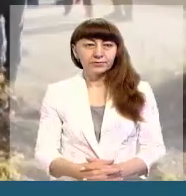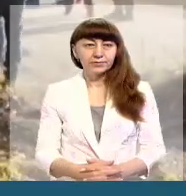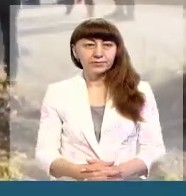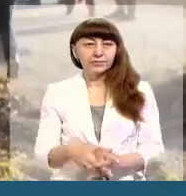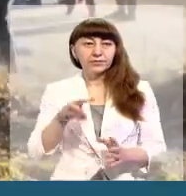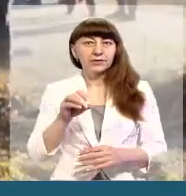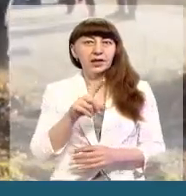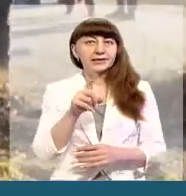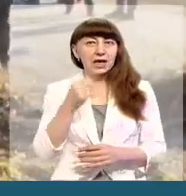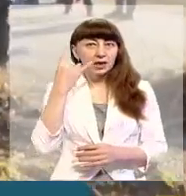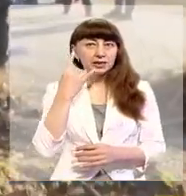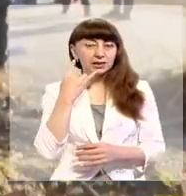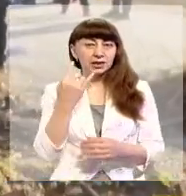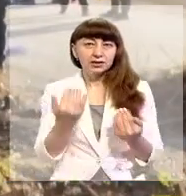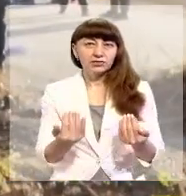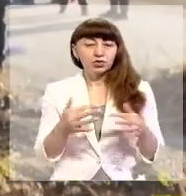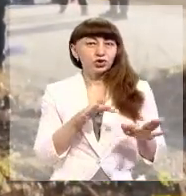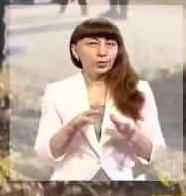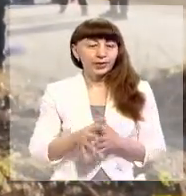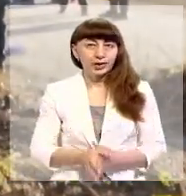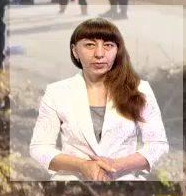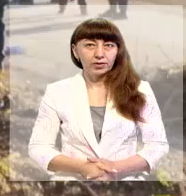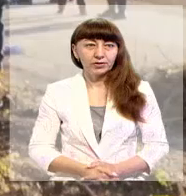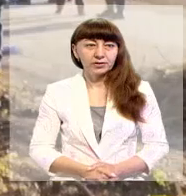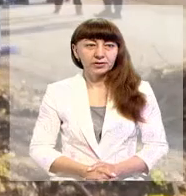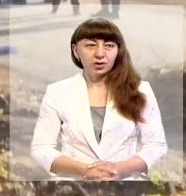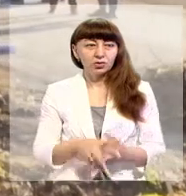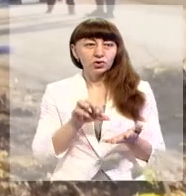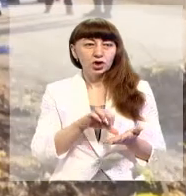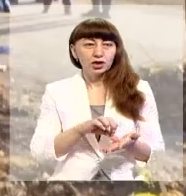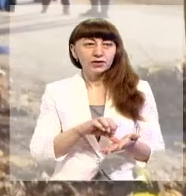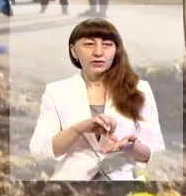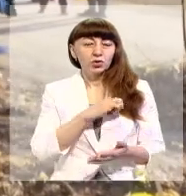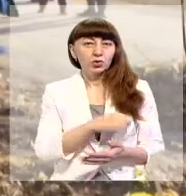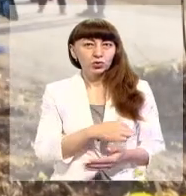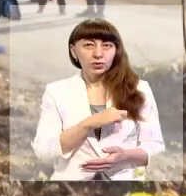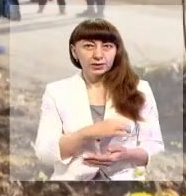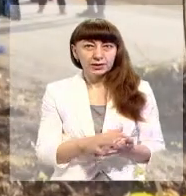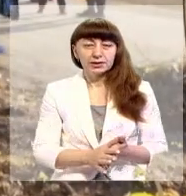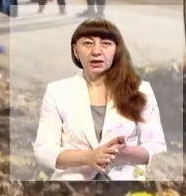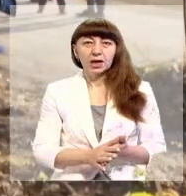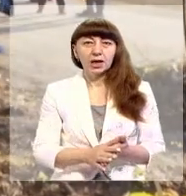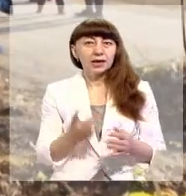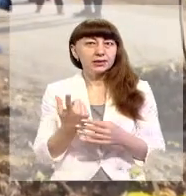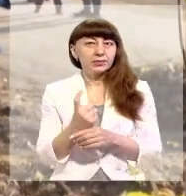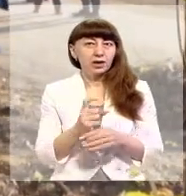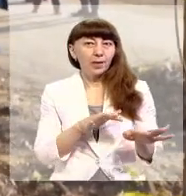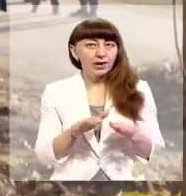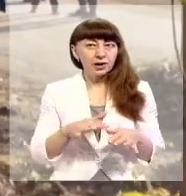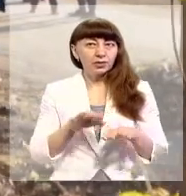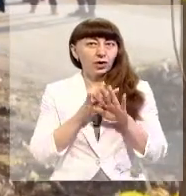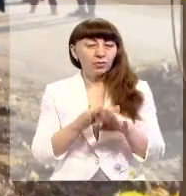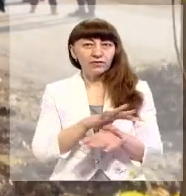«Таза Қазақстан» іс-шарасы бүкіл Қазақстан бойынша өткізілуде. Қазақстан Республикасының президенті Қасым Жомарт Кемелұлы